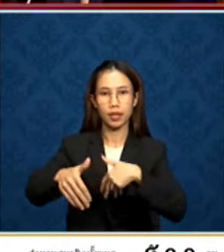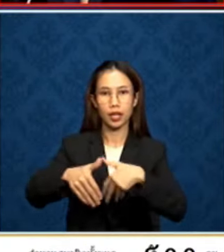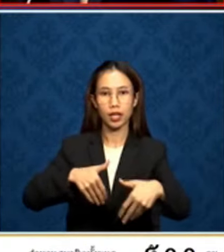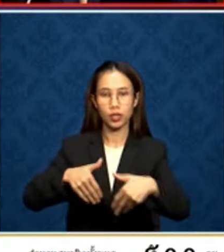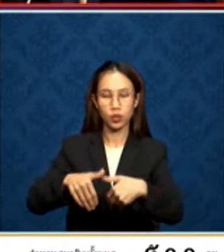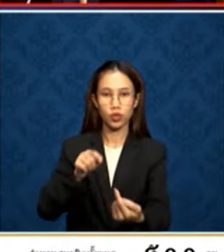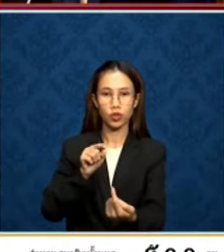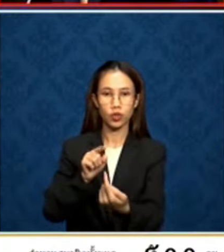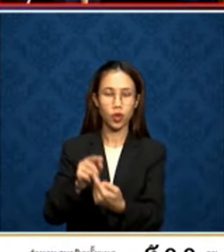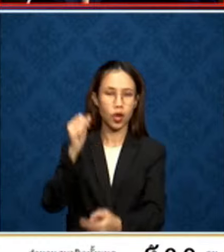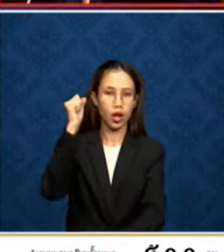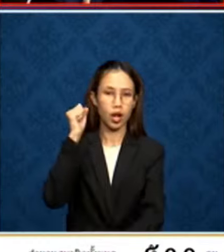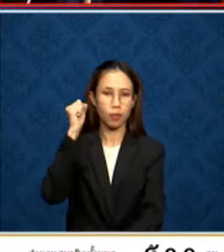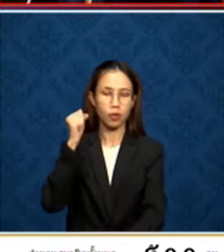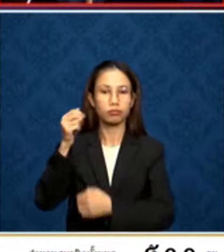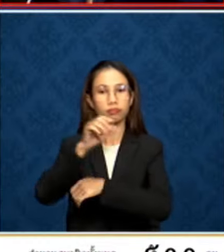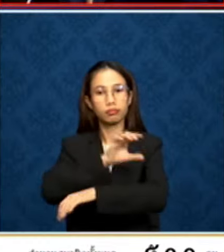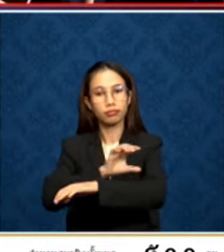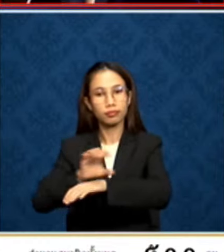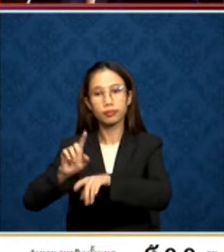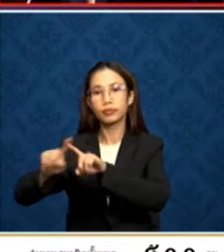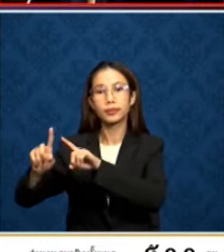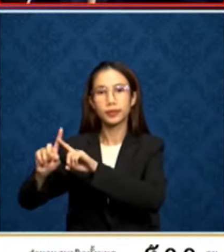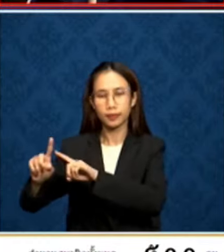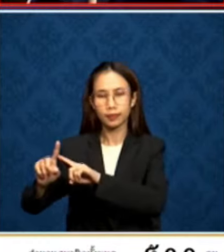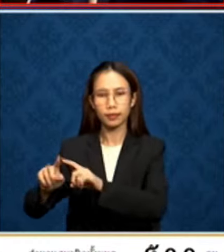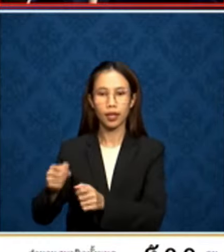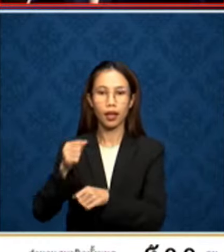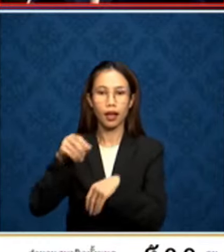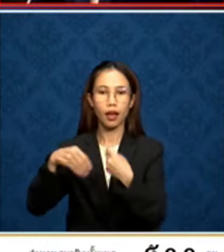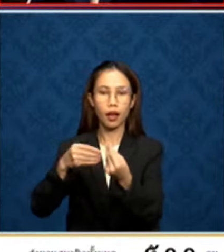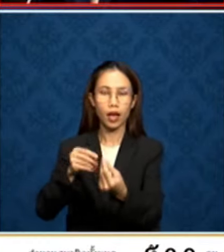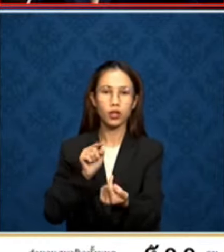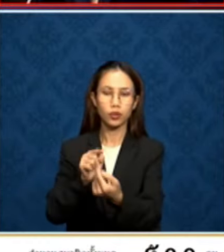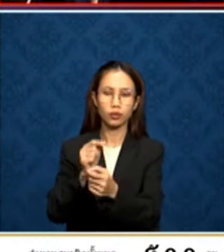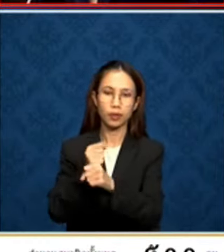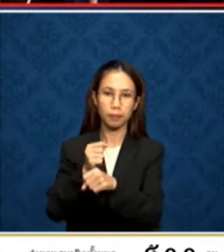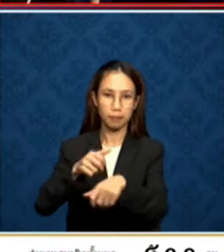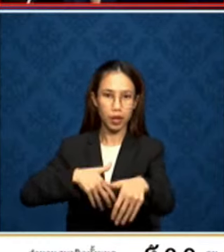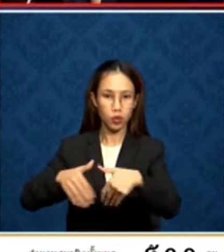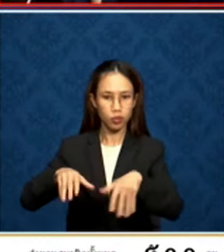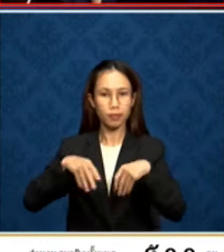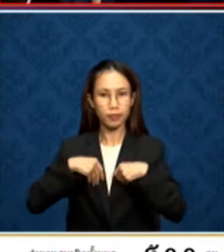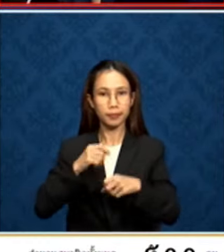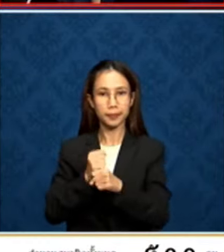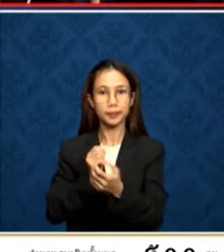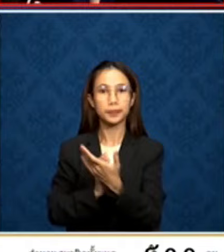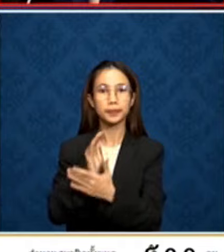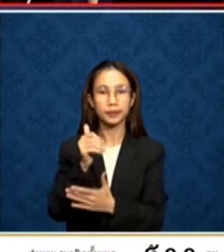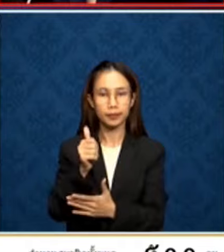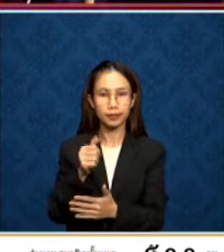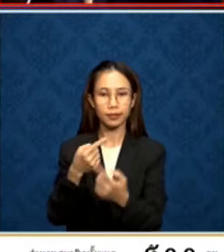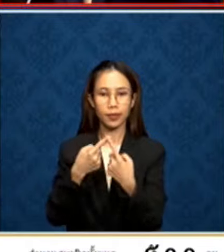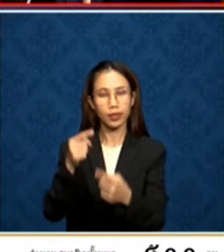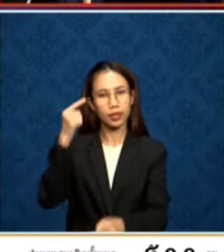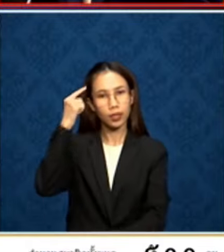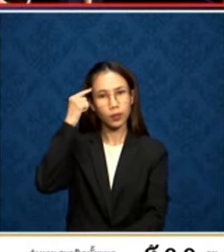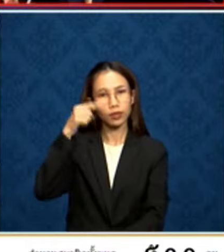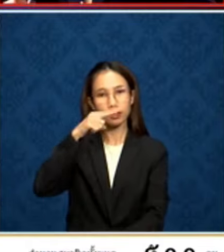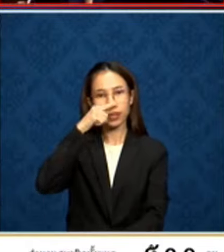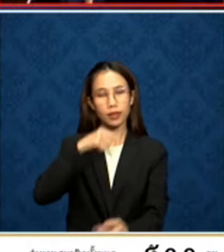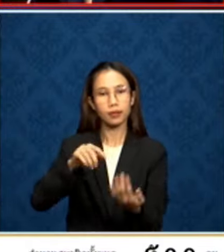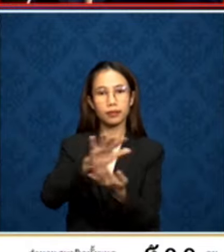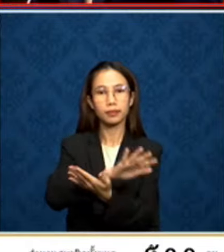ระบบขนส่งสาธารณะมากที่สุดมีการรณรงค์กันจนประสบความสำเร็จดิฉันคิดว่าประเทศไทยควรที่